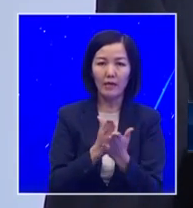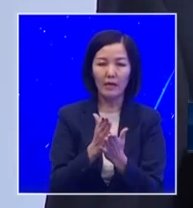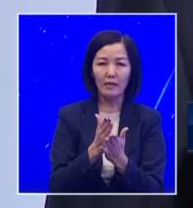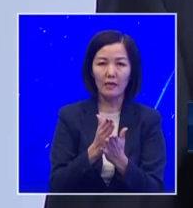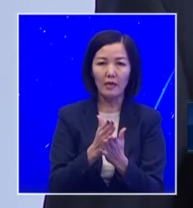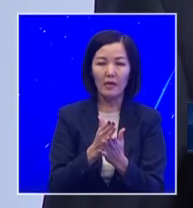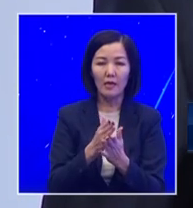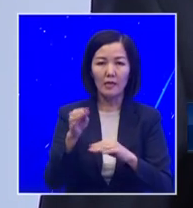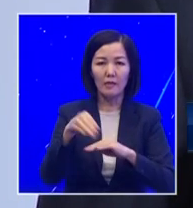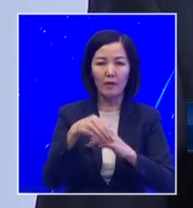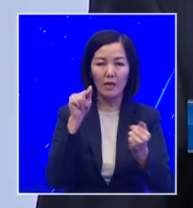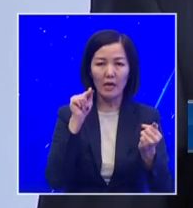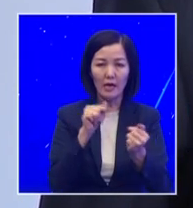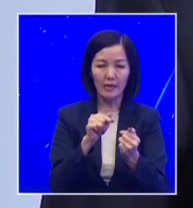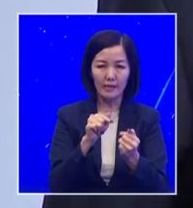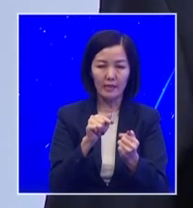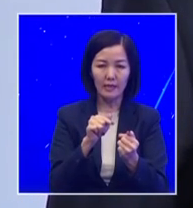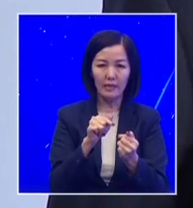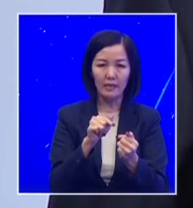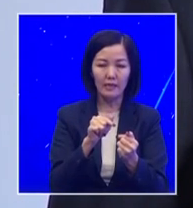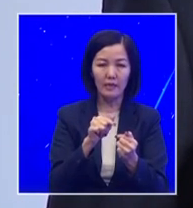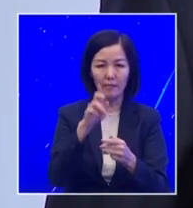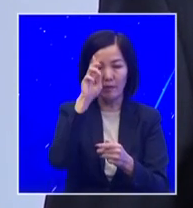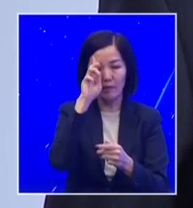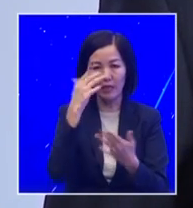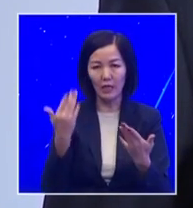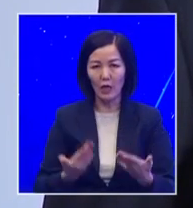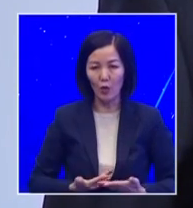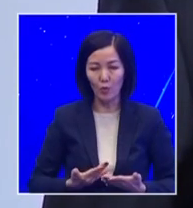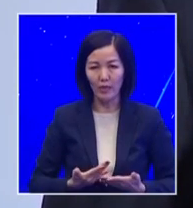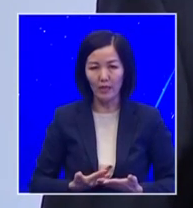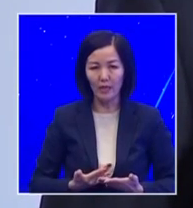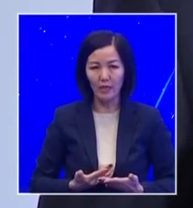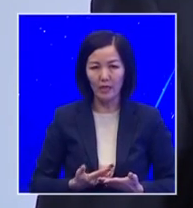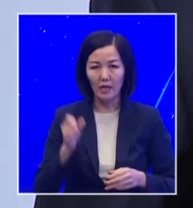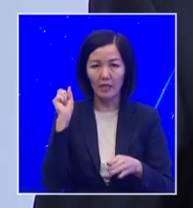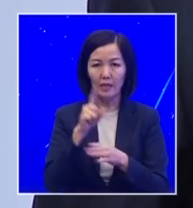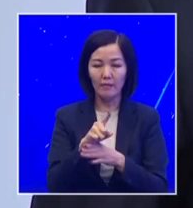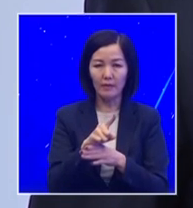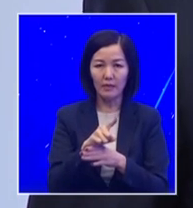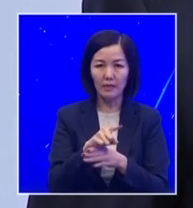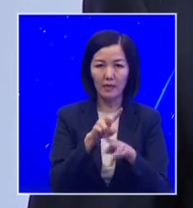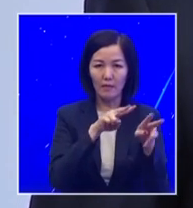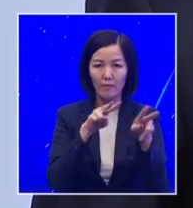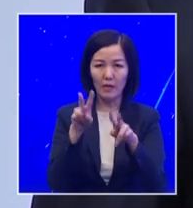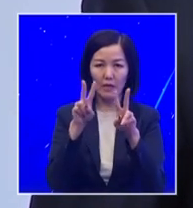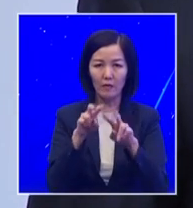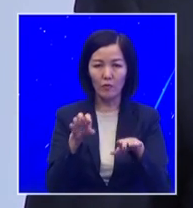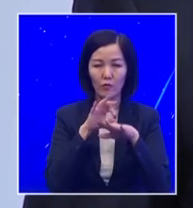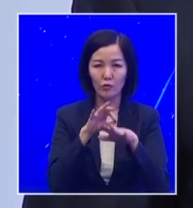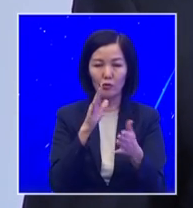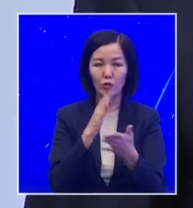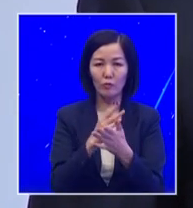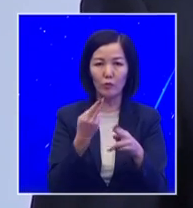бойынша Сыбайлас жемқорлыққа байланысты мемлекеттік әлеуметтік тапсырыстарға мониторинг жасаймыз. Және